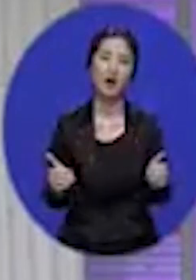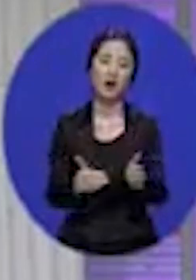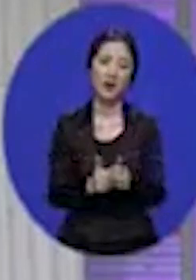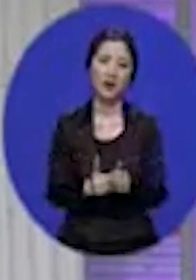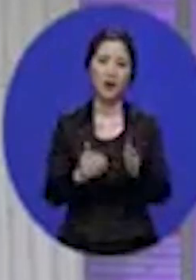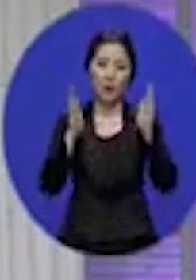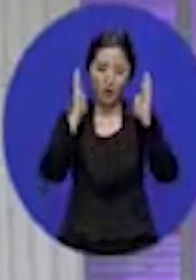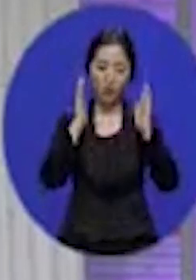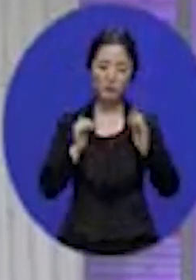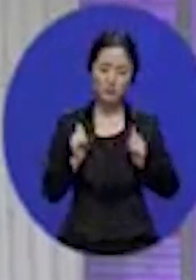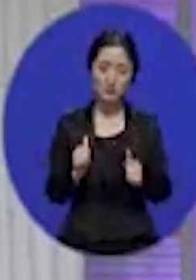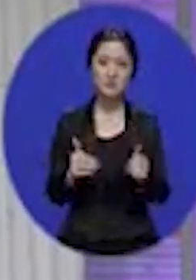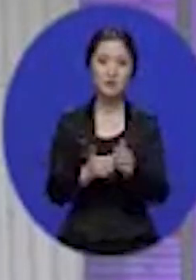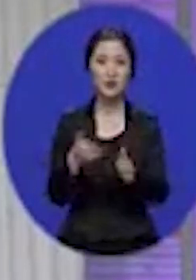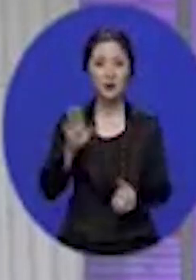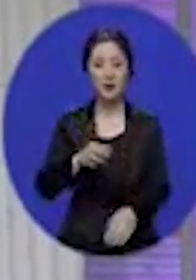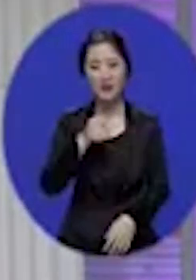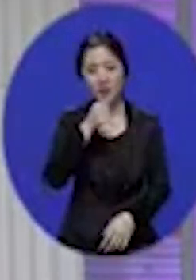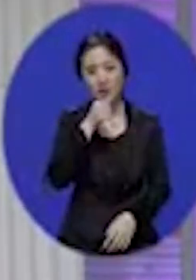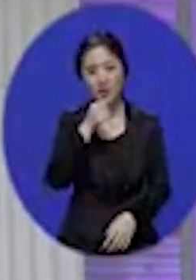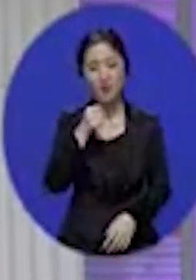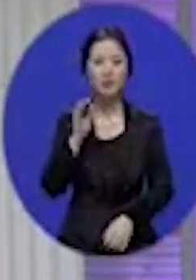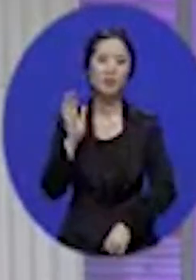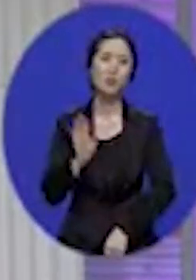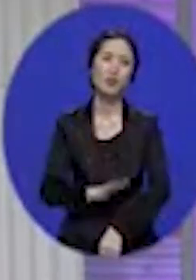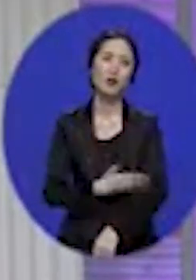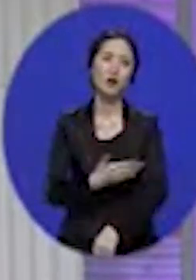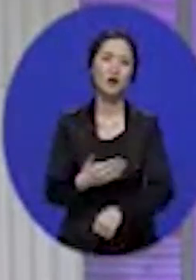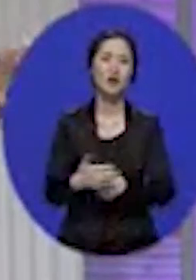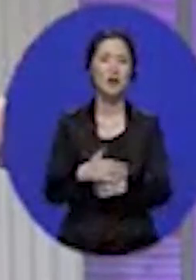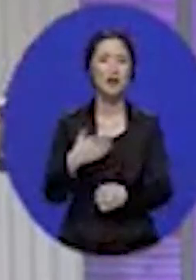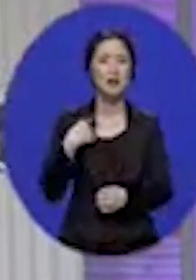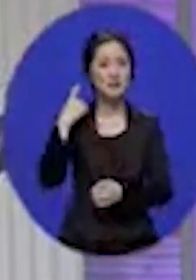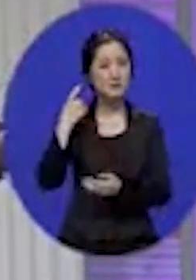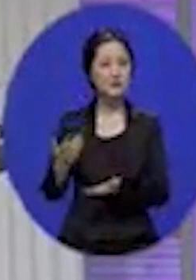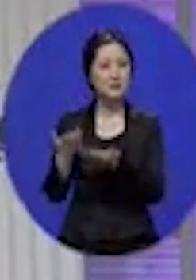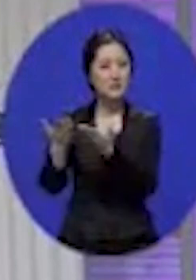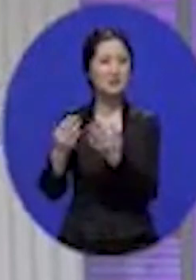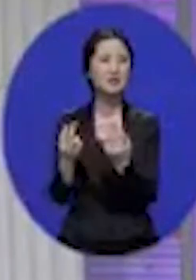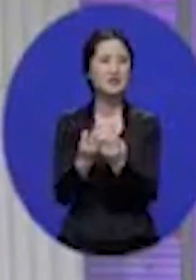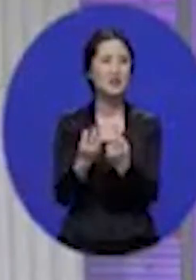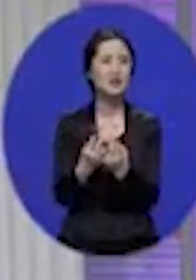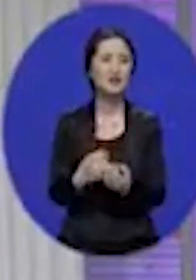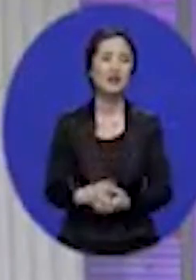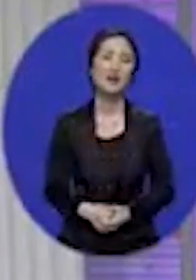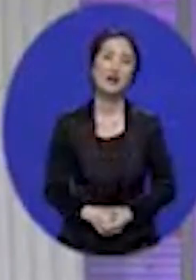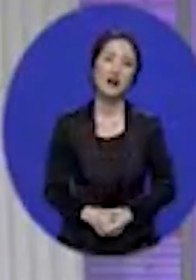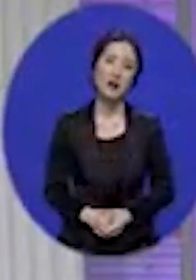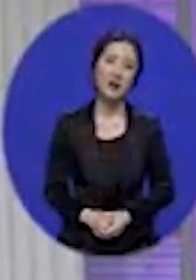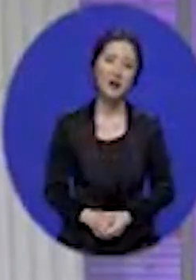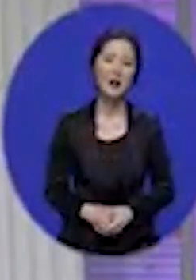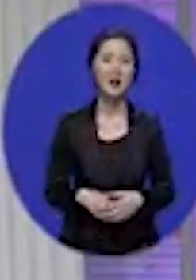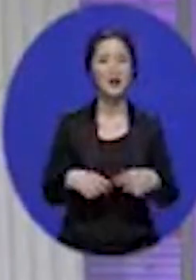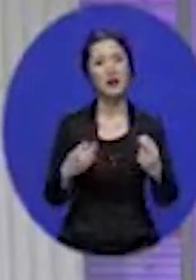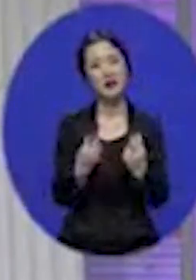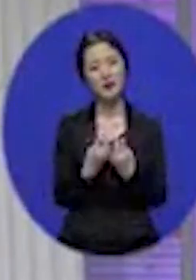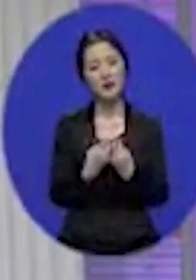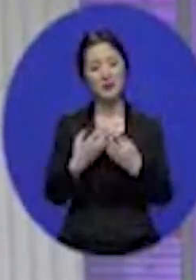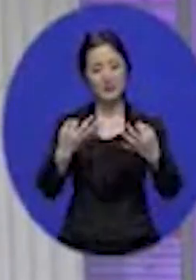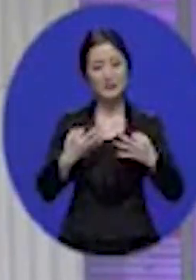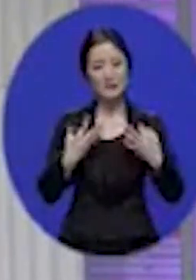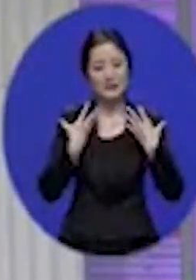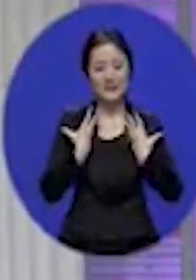했는데 이걸 어떻게 이계진 팀장님을 보여드리며, 과연 이게 도대체 이런 결론을 내가 어떻게 받아들일 수, 내 자신이 너무